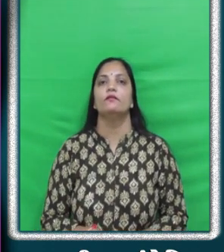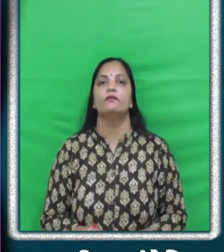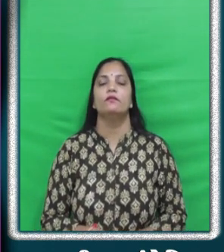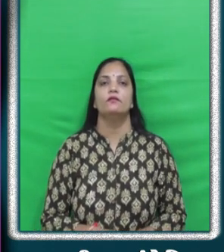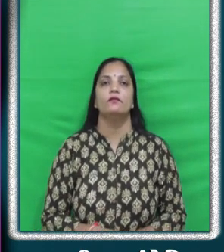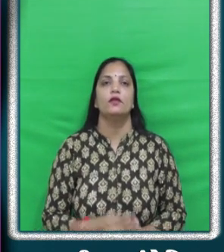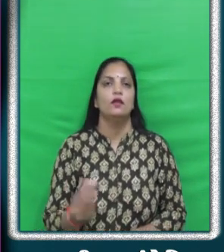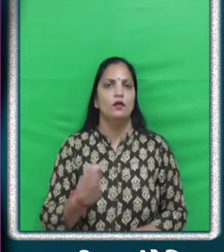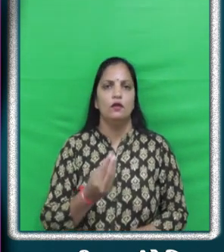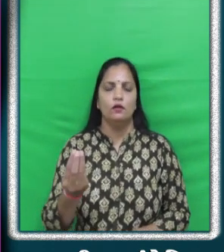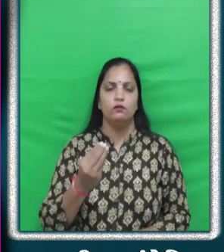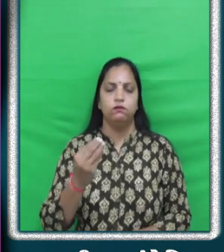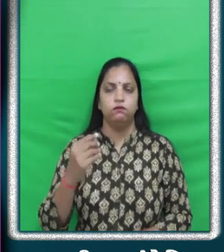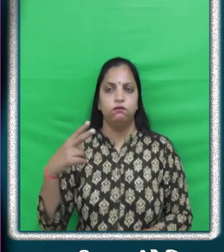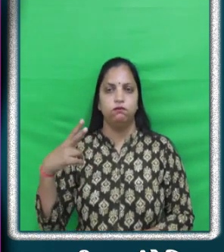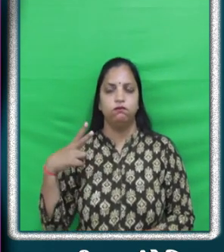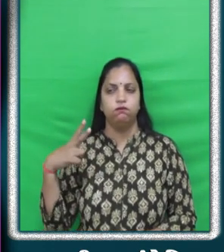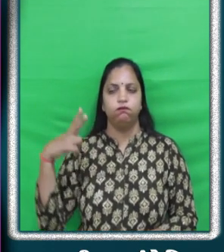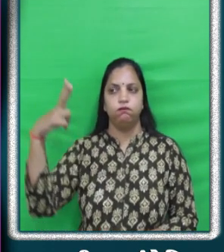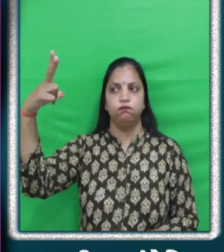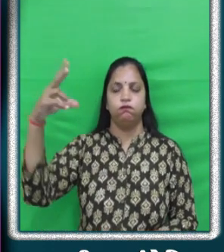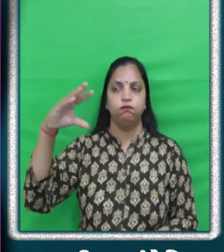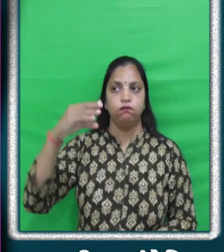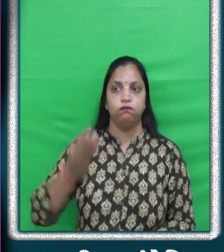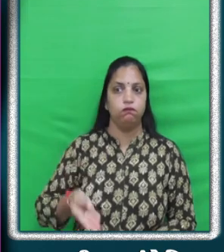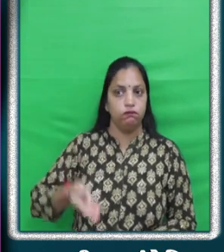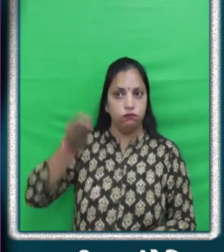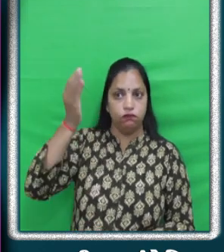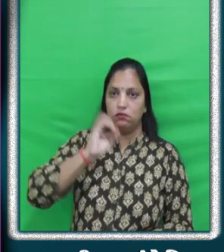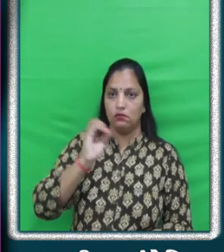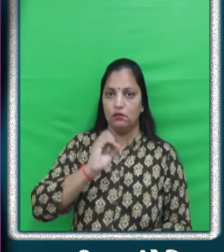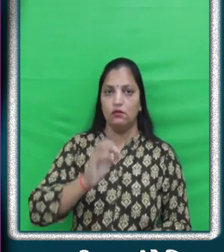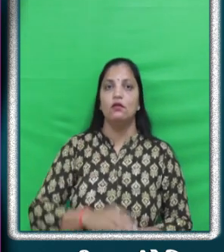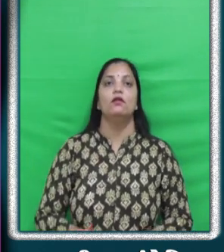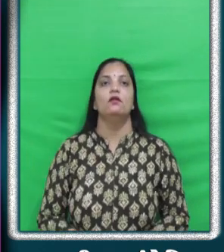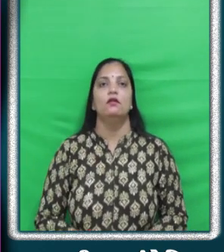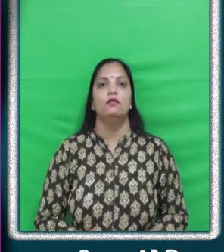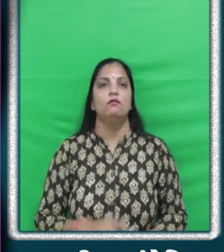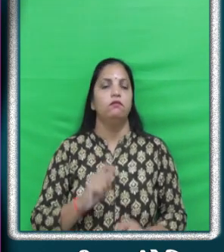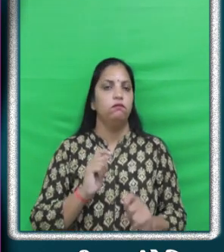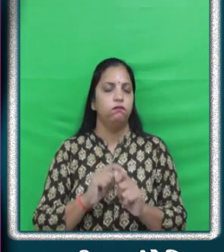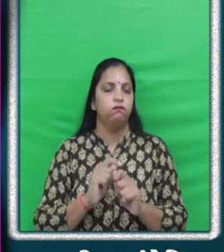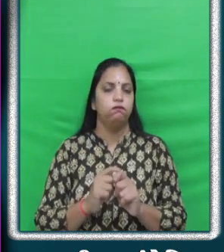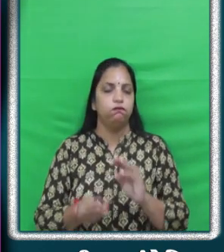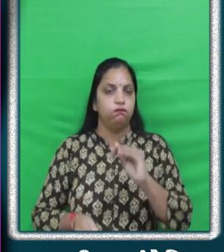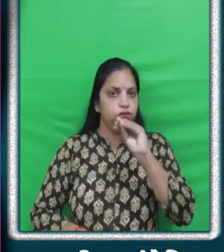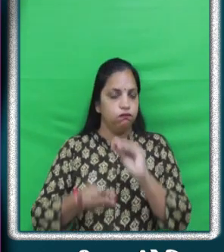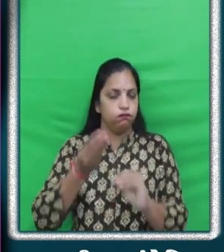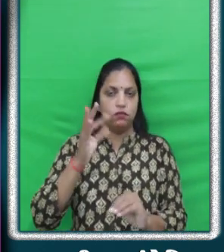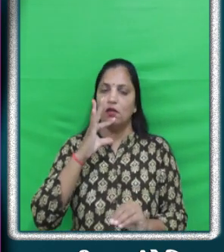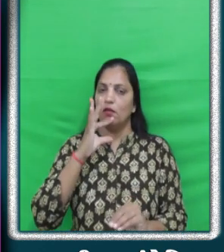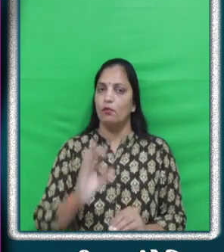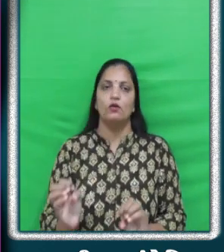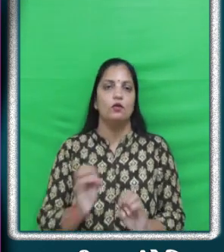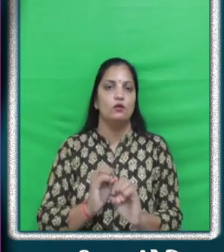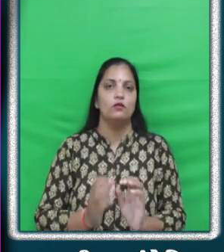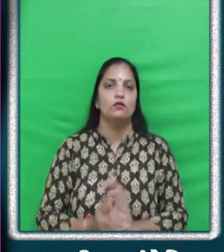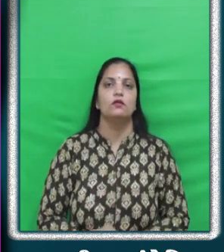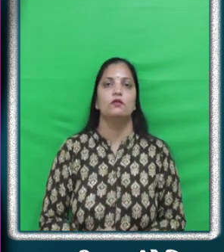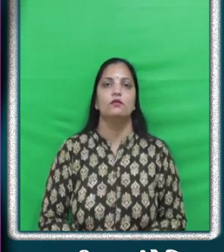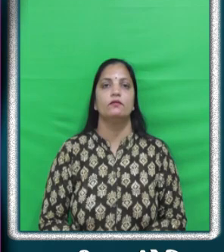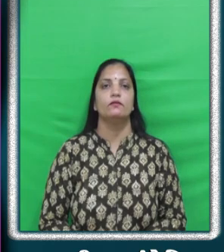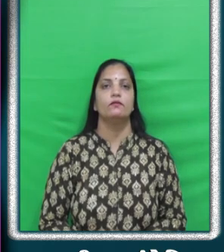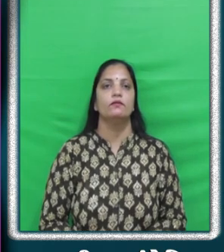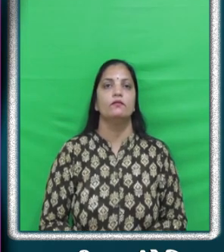મેં હમણાં વાત કરી ને કે ઓછી ઊંચાઈ હોય તો જલ્દી પ્રસરણ થઈ જાય, એને વધારે કાર્ય કરવાની જરૂર પડે નહીં। તેથી ઊંચી